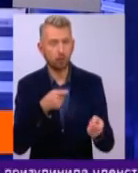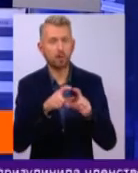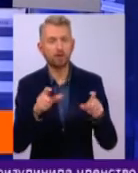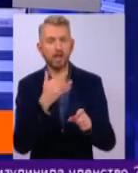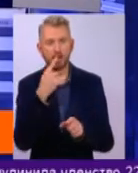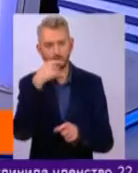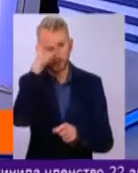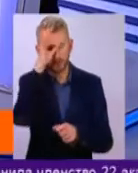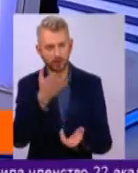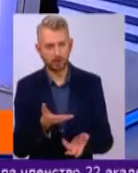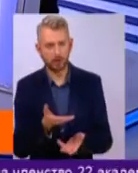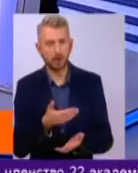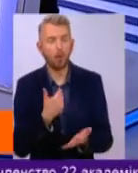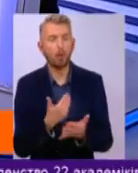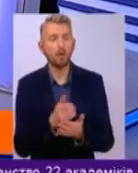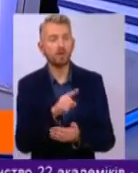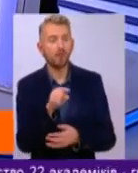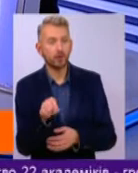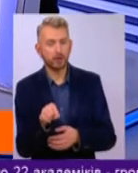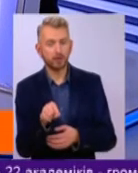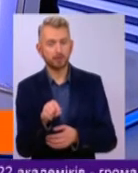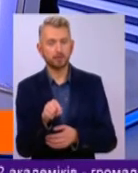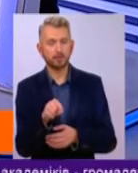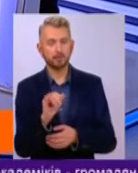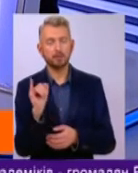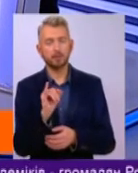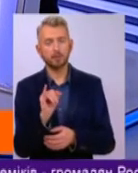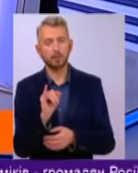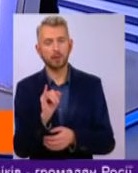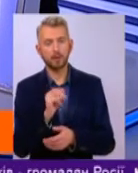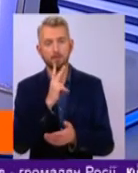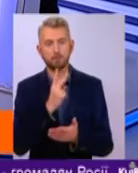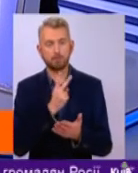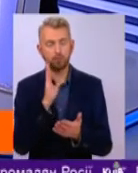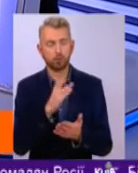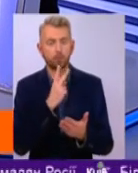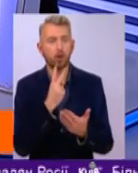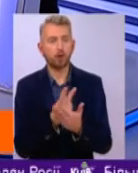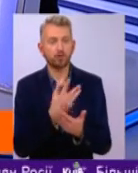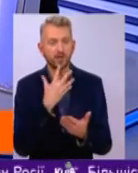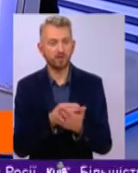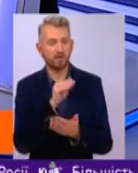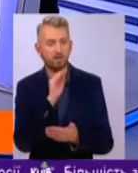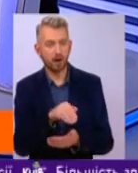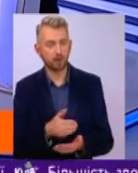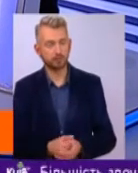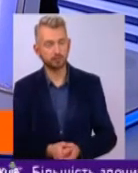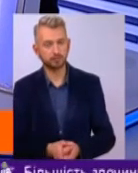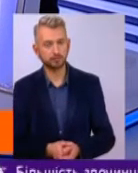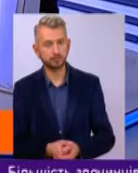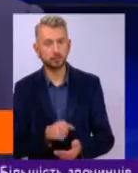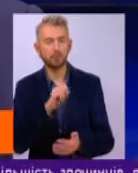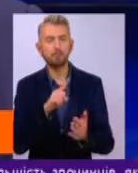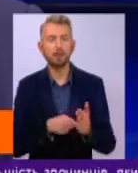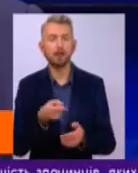Нацполіції. От вони і будуть показувати свій фах. Питання